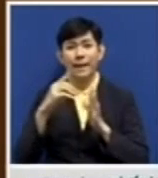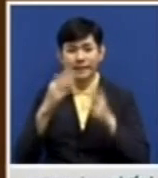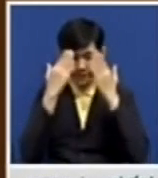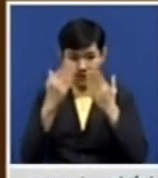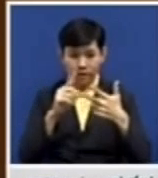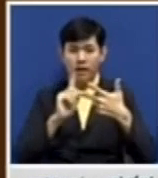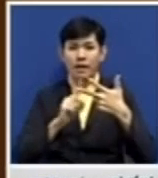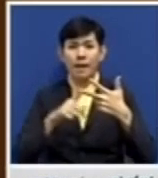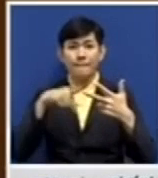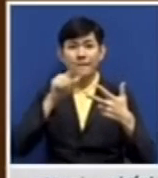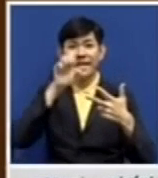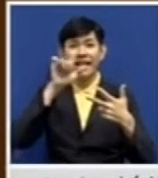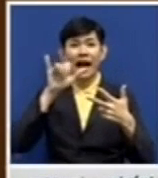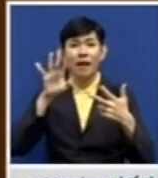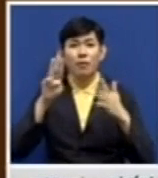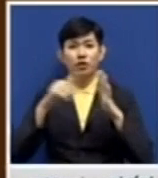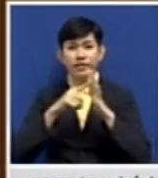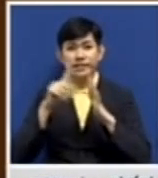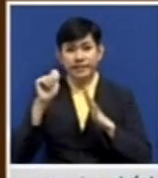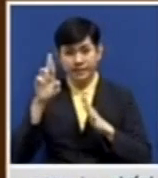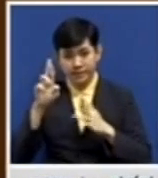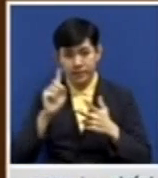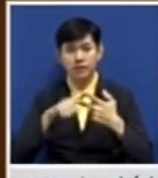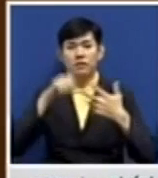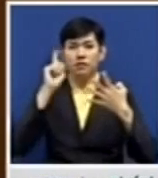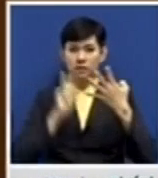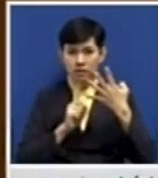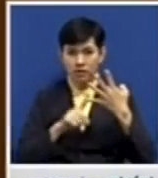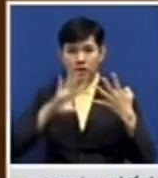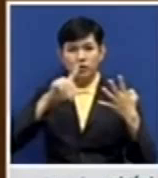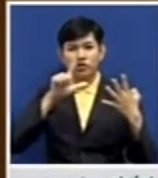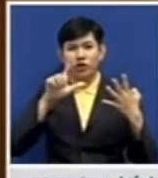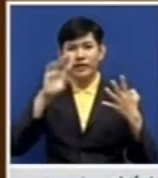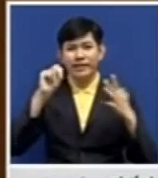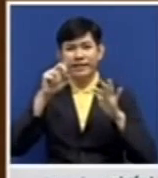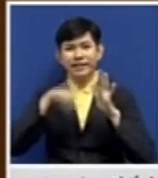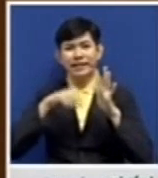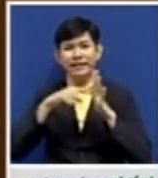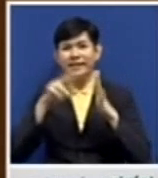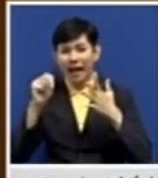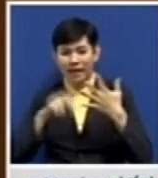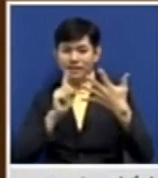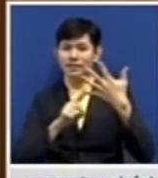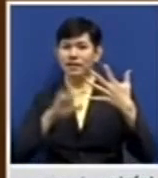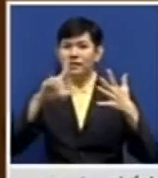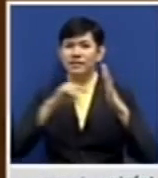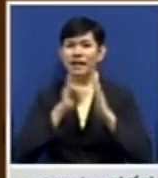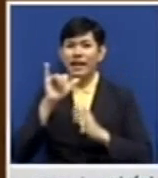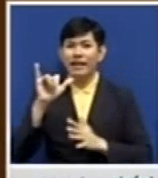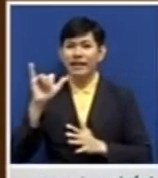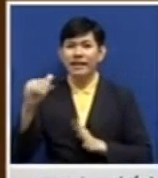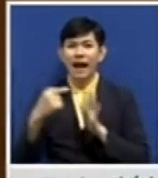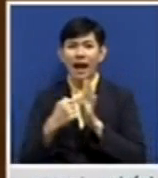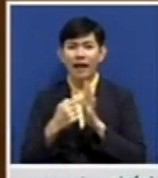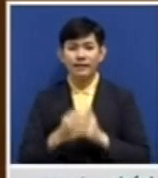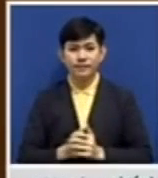ขนกคุณแล้วก็ท่านนายแพทย์ชนน่านสีแก้วแล้วก็นายชายาพรหมา5ท่านแต่ว่า